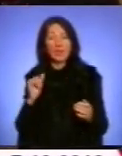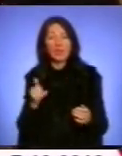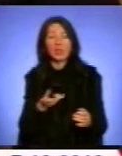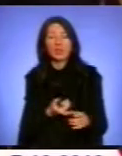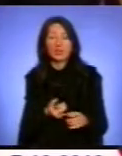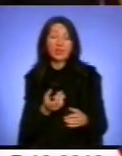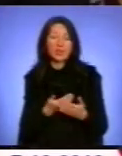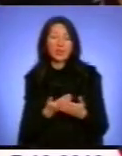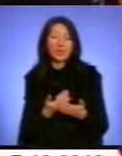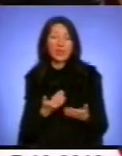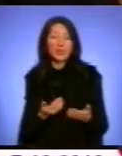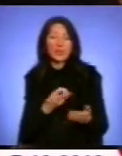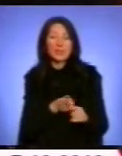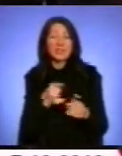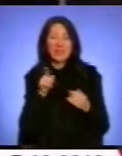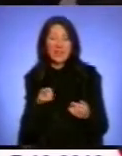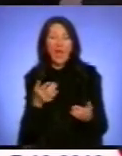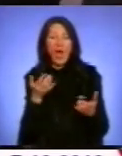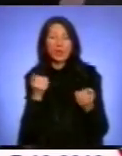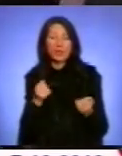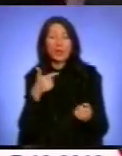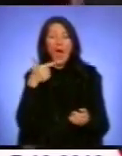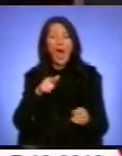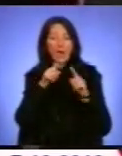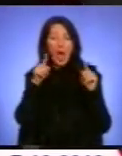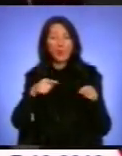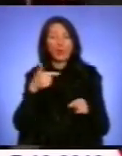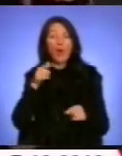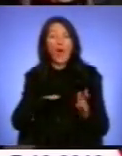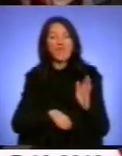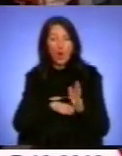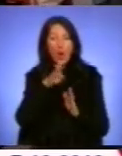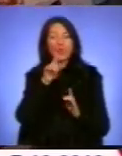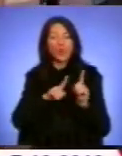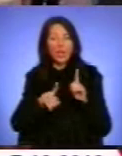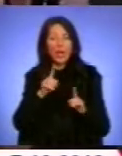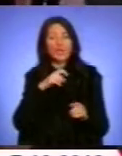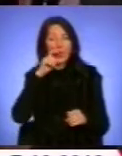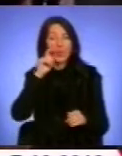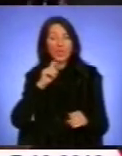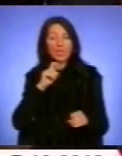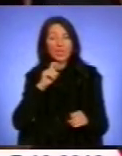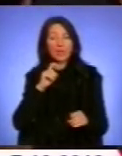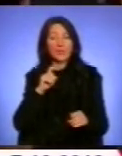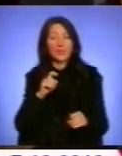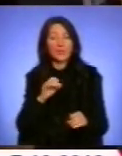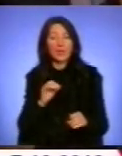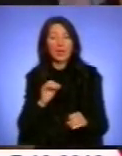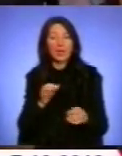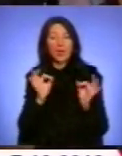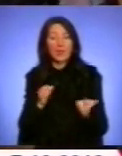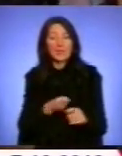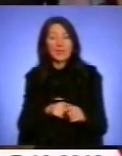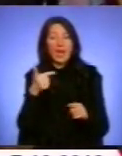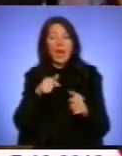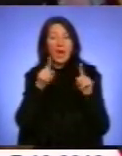очевидно, за це отримала грамоту Верховної Ради України. Правда, ця